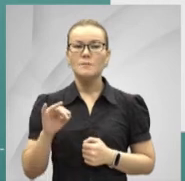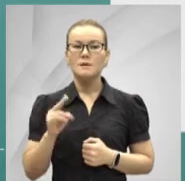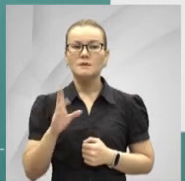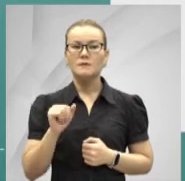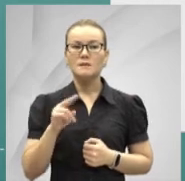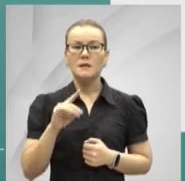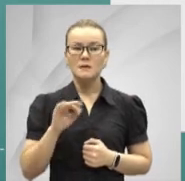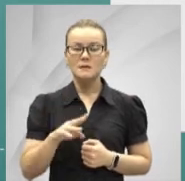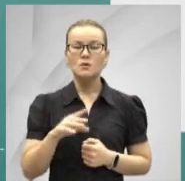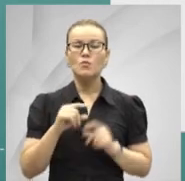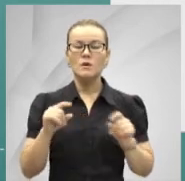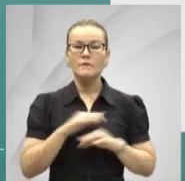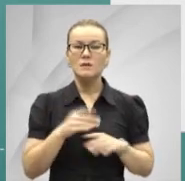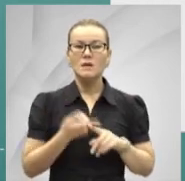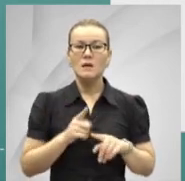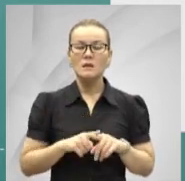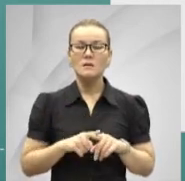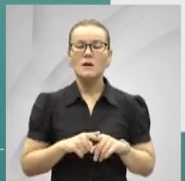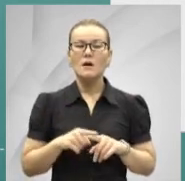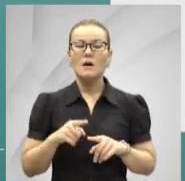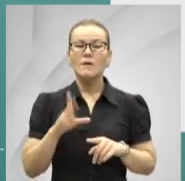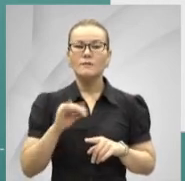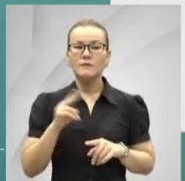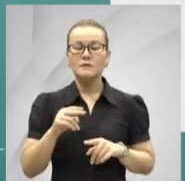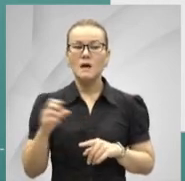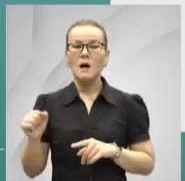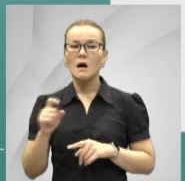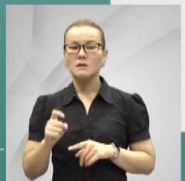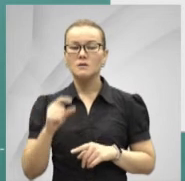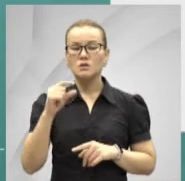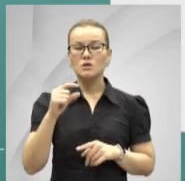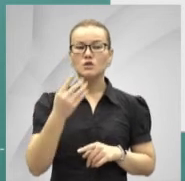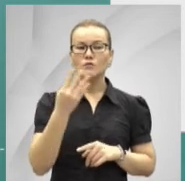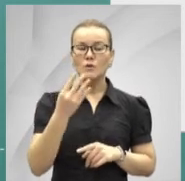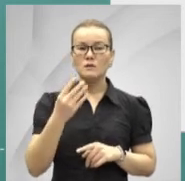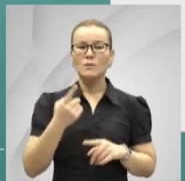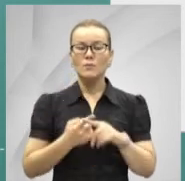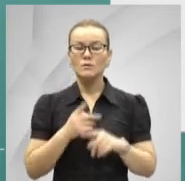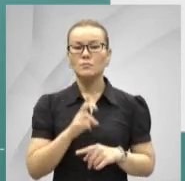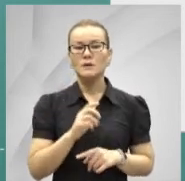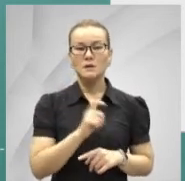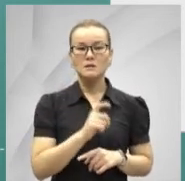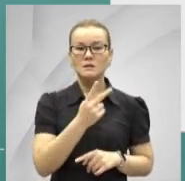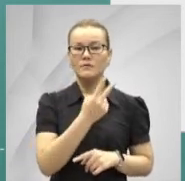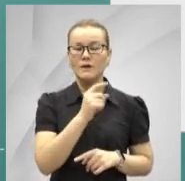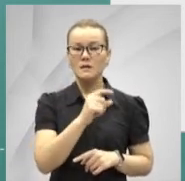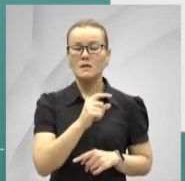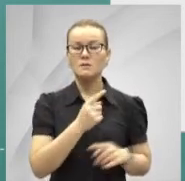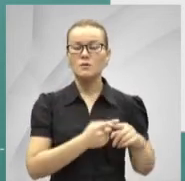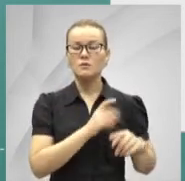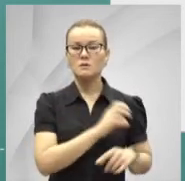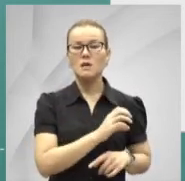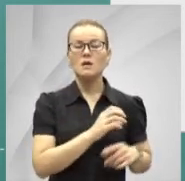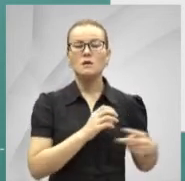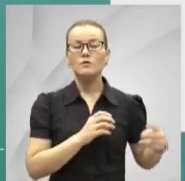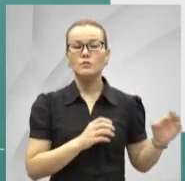Биквадратные уравнения – это уравнение вида ax в четвертой степени плюс bx в квадрате плюс c